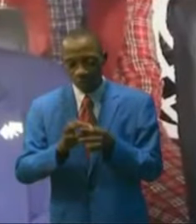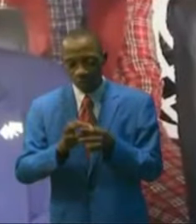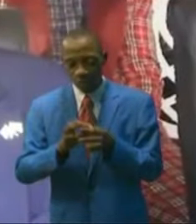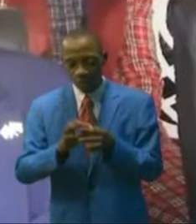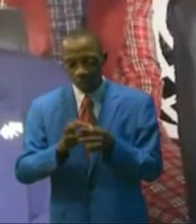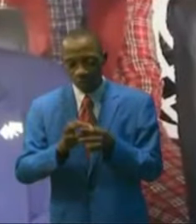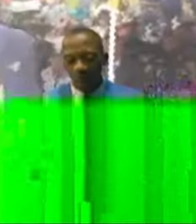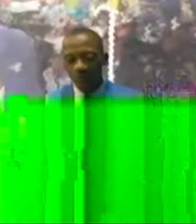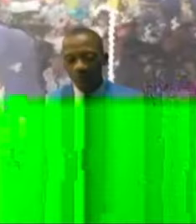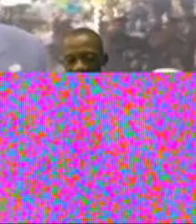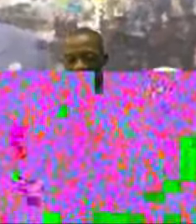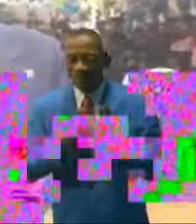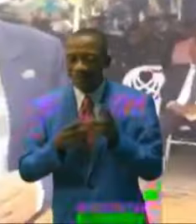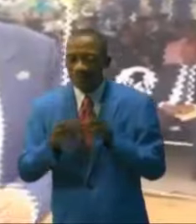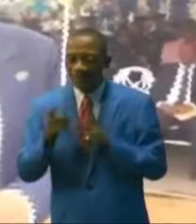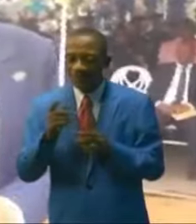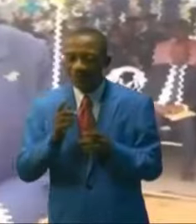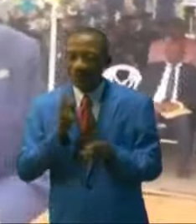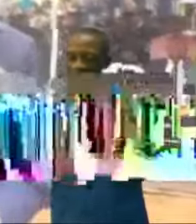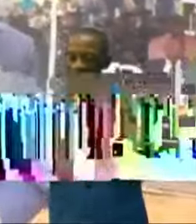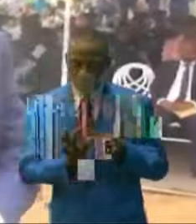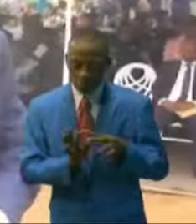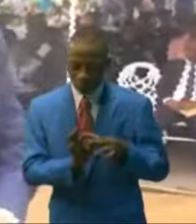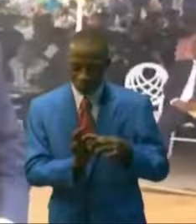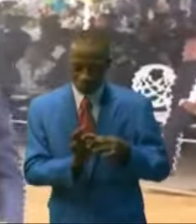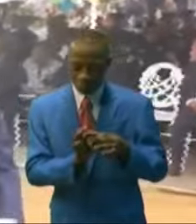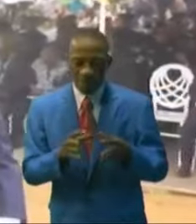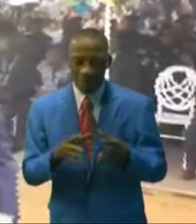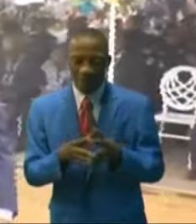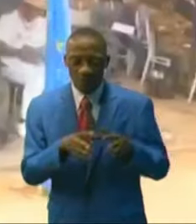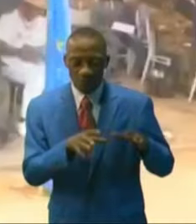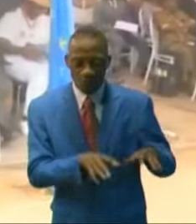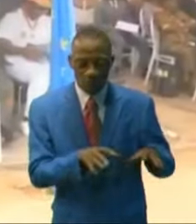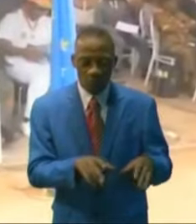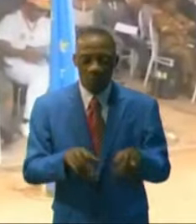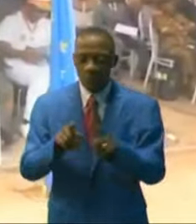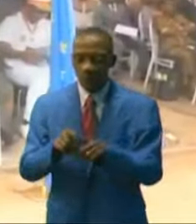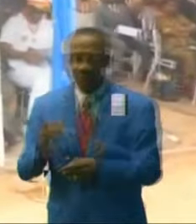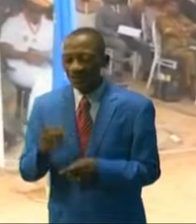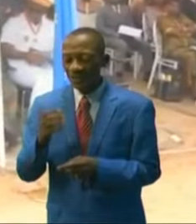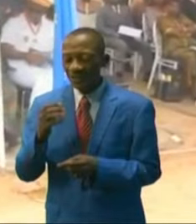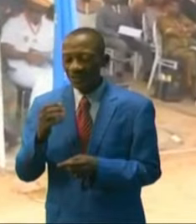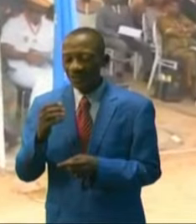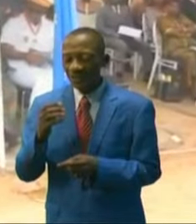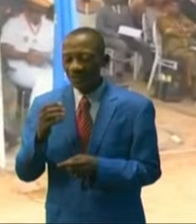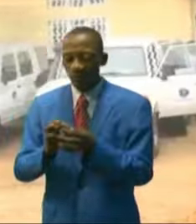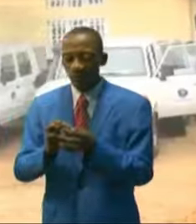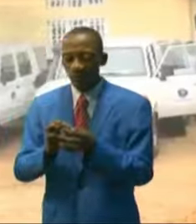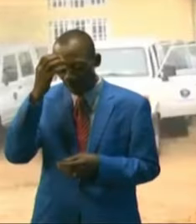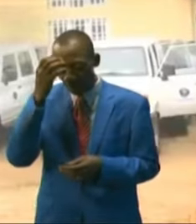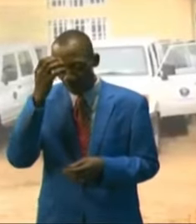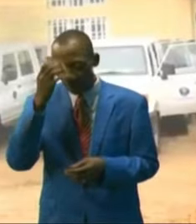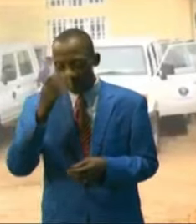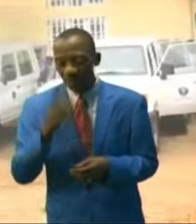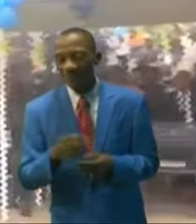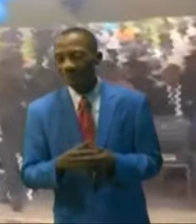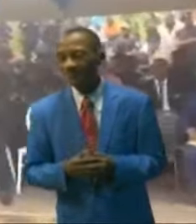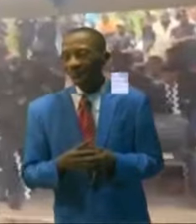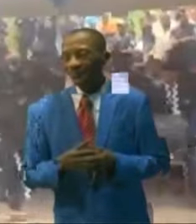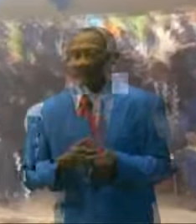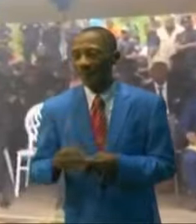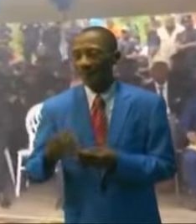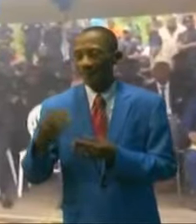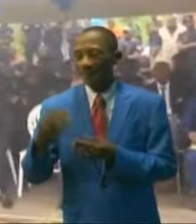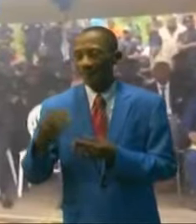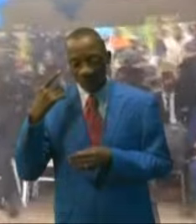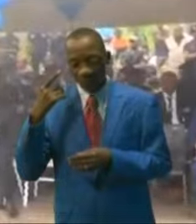les partenariats de l'Union européenne RDC. Ce bâtiment, c'est un symbole de partenariat interne de l'Union européenne et RDC,